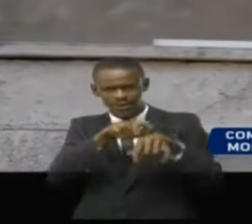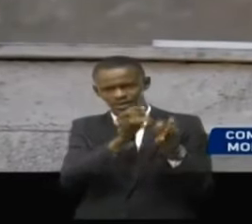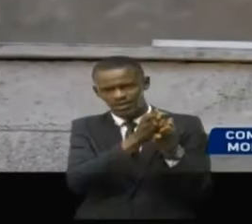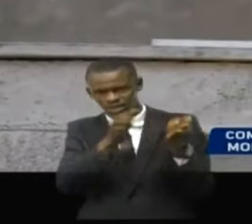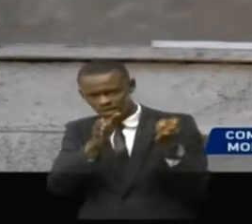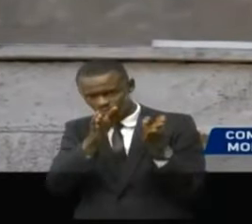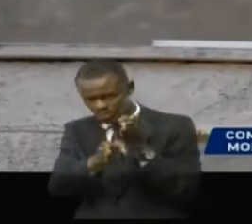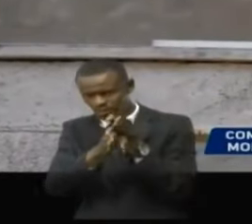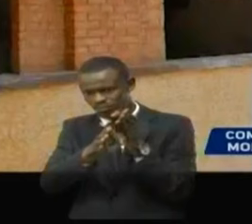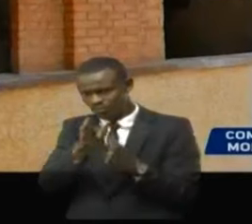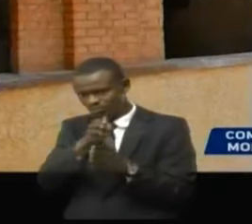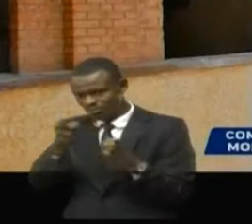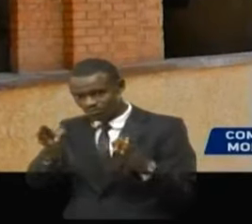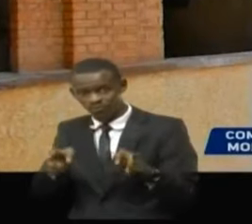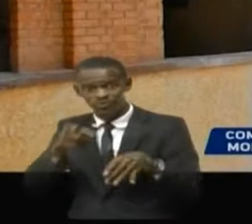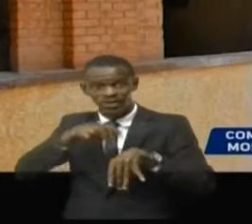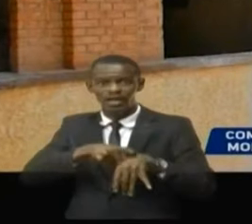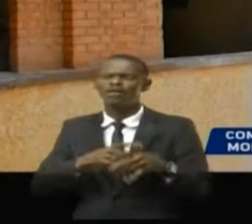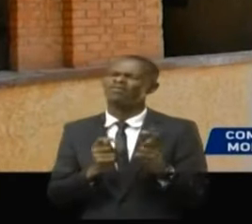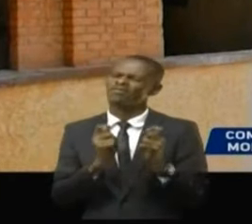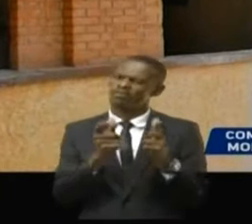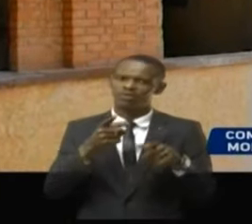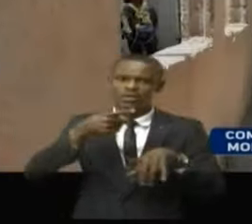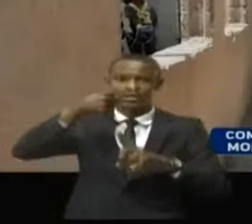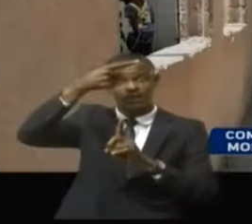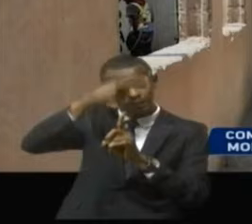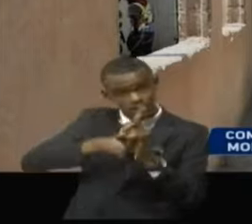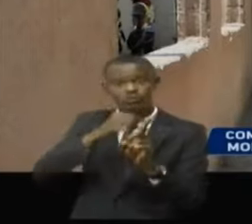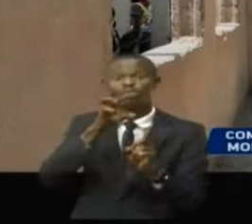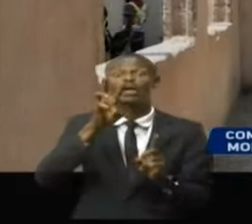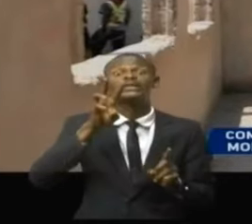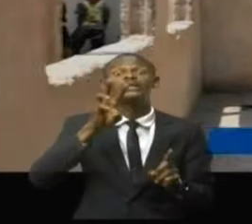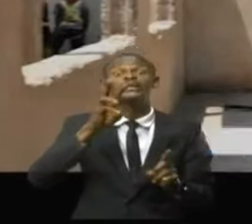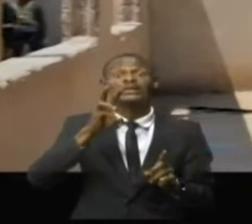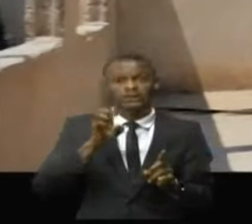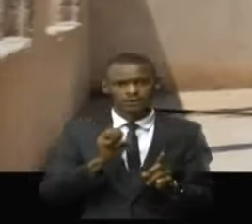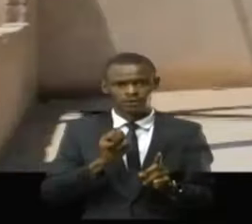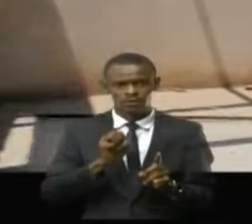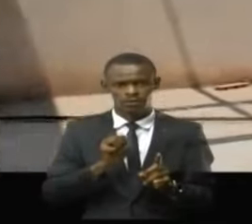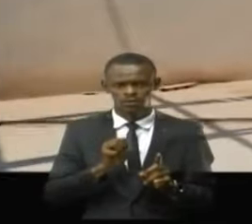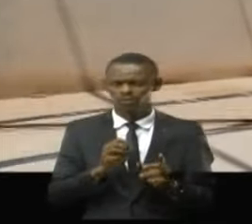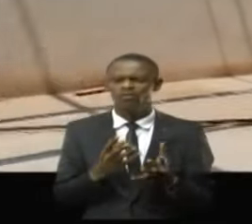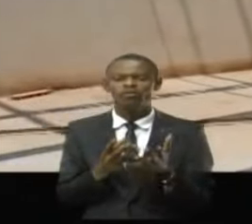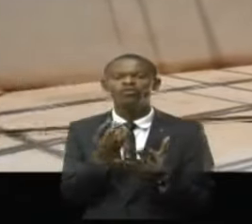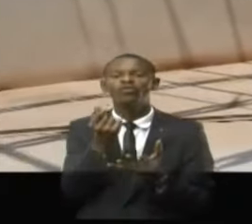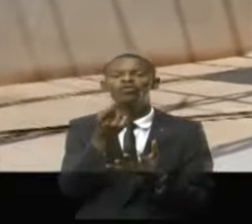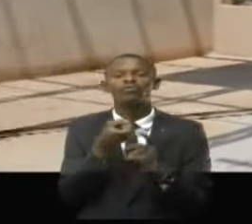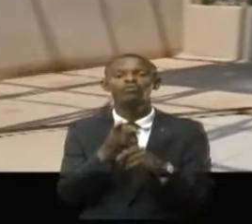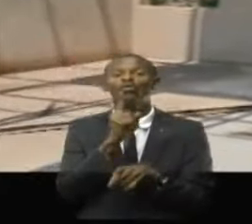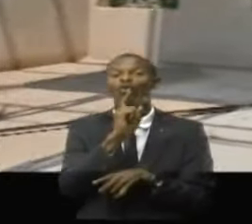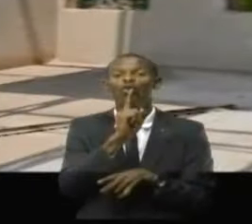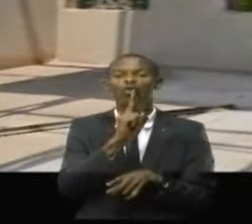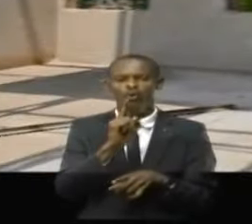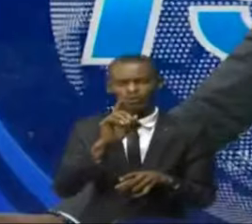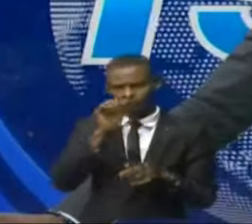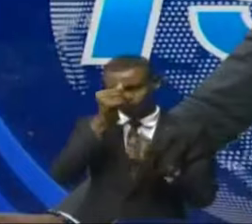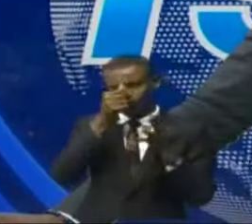école conventionnée catholique prendront 6 mois selon le contrat et sont entièrement financés par le gouvernement